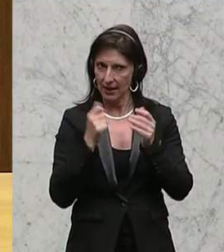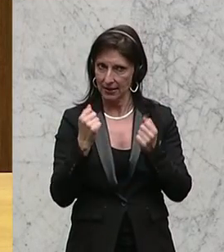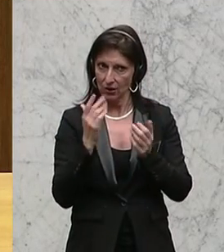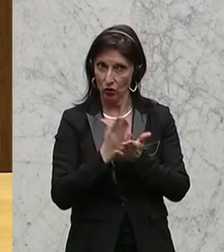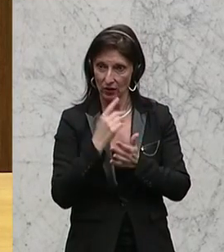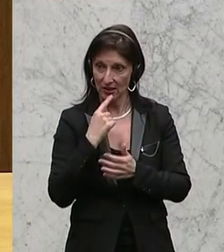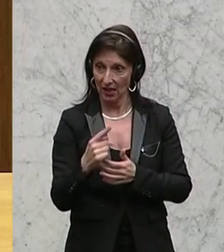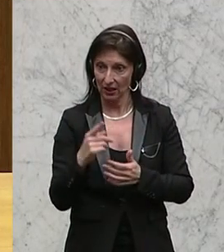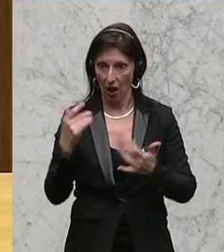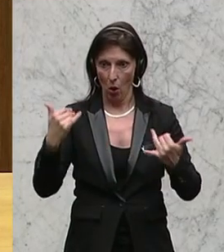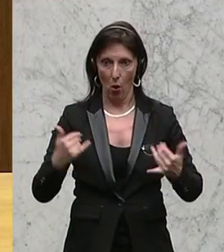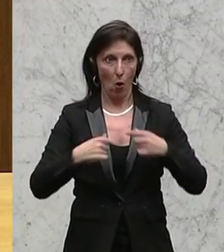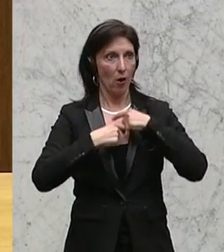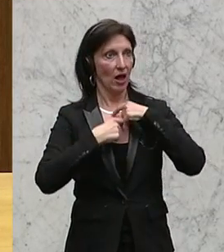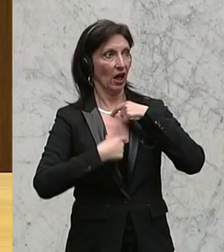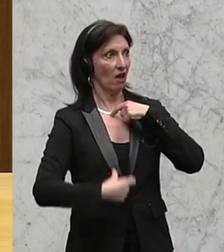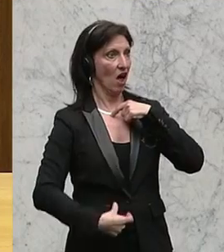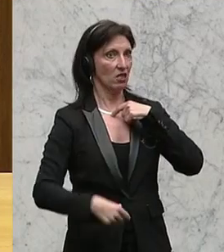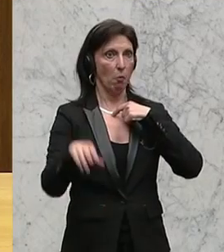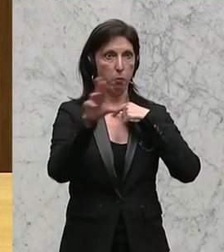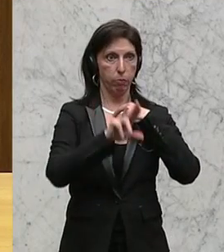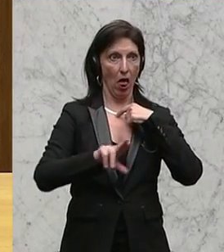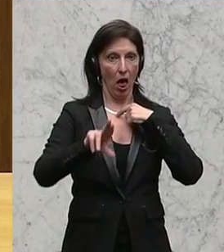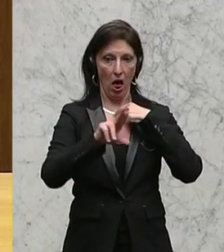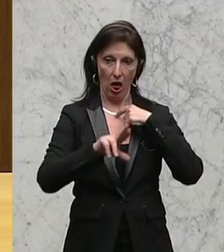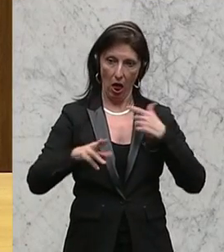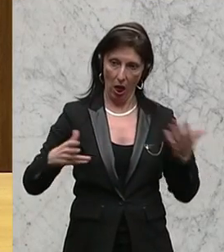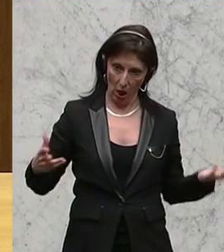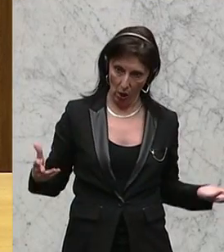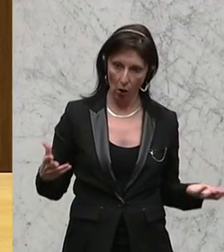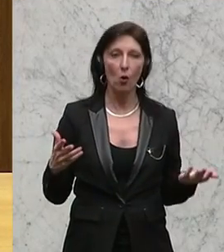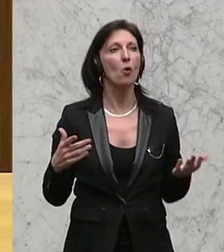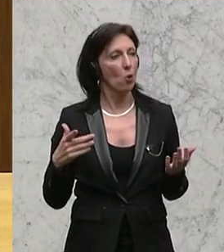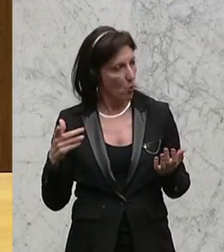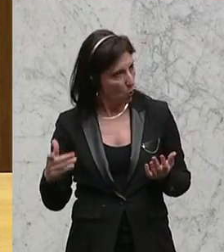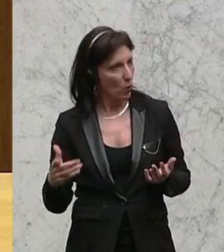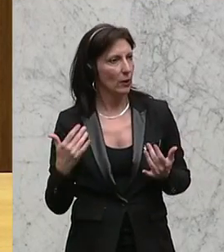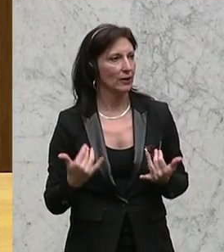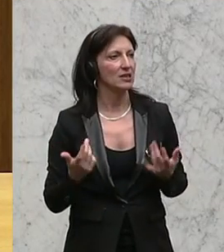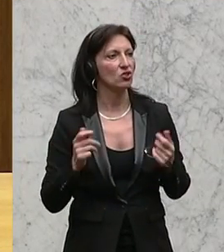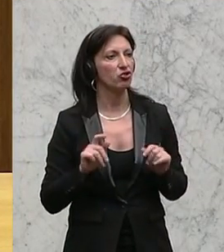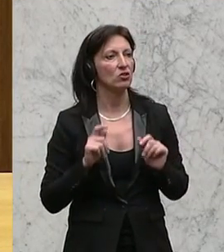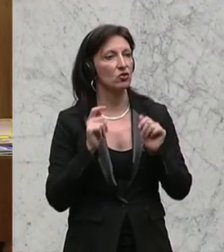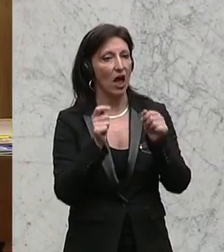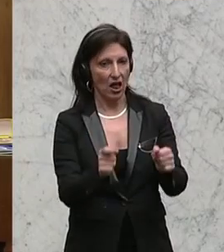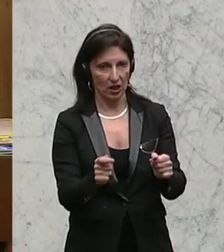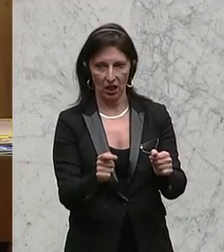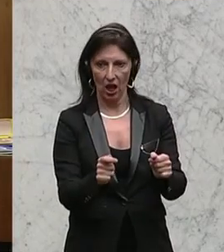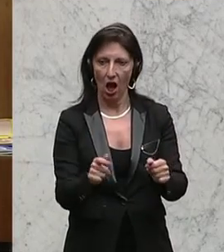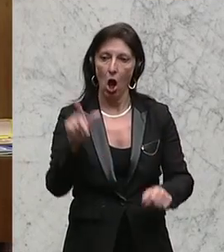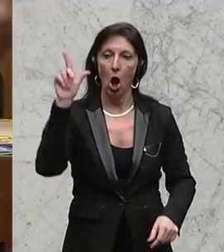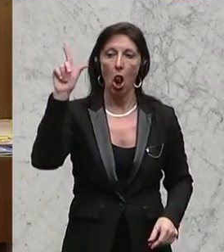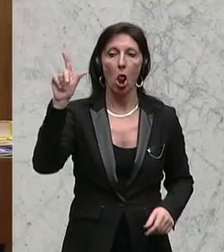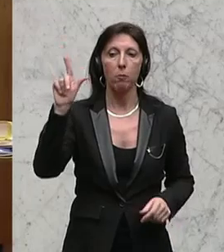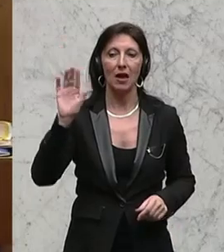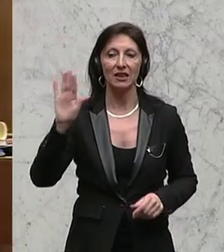er heute schon die blaue Krawatte herumgebunden hat, bringe ich jetzt einen Entschließungsantrag ein, der dieses